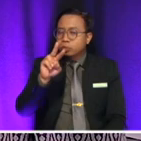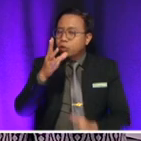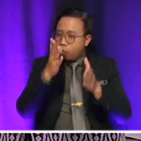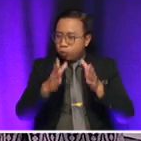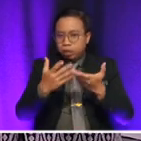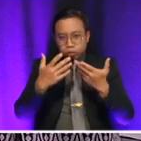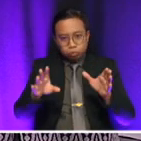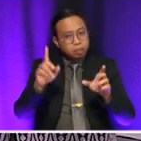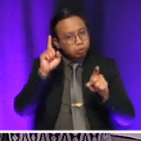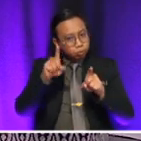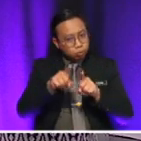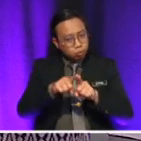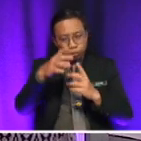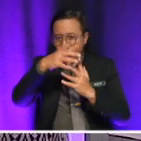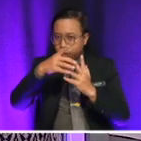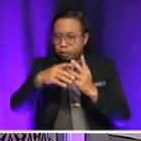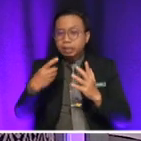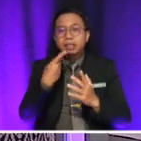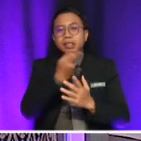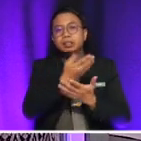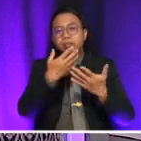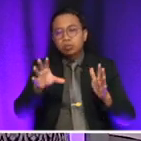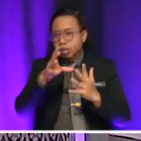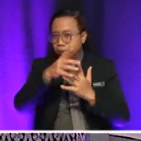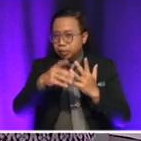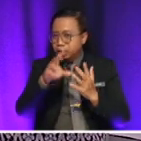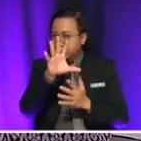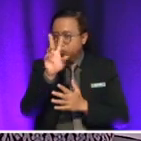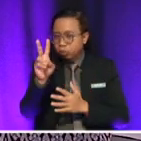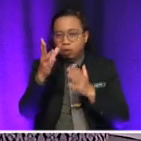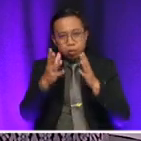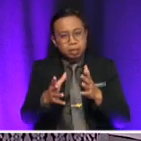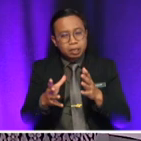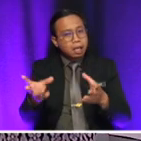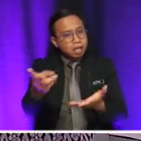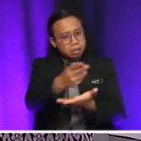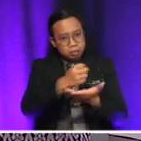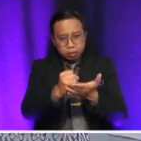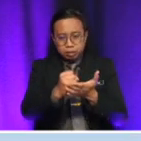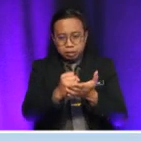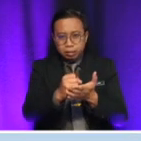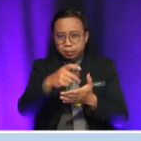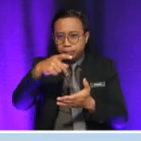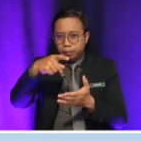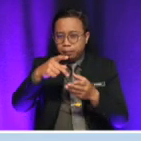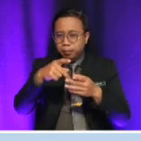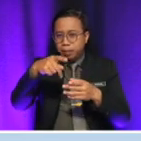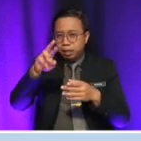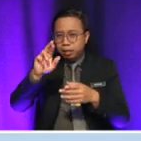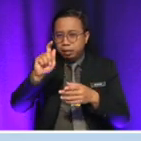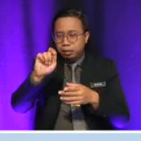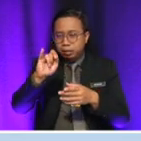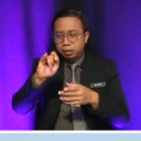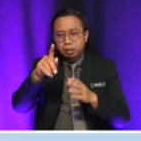dipersetujui untuk dipilih kita telah memilih 52 orang dan hasilnya inilah besar dalam